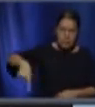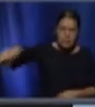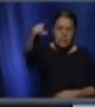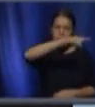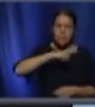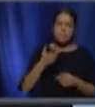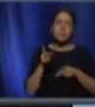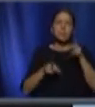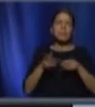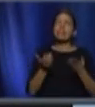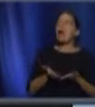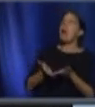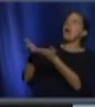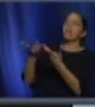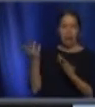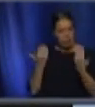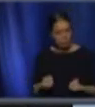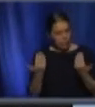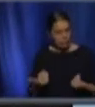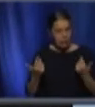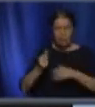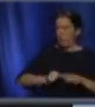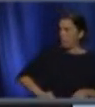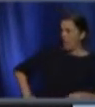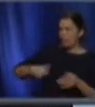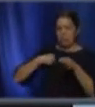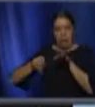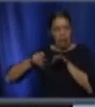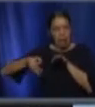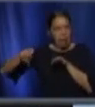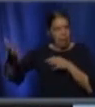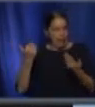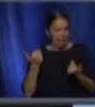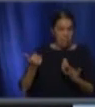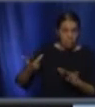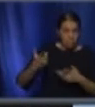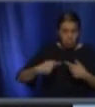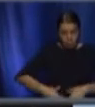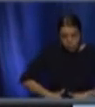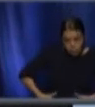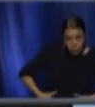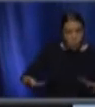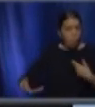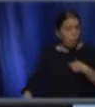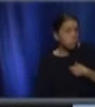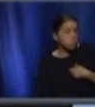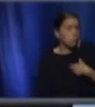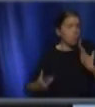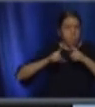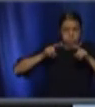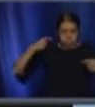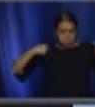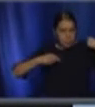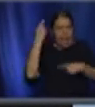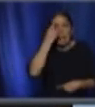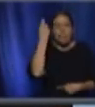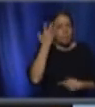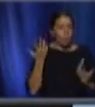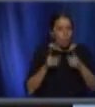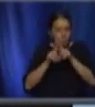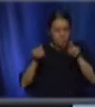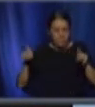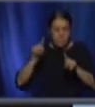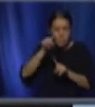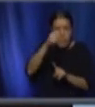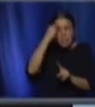en attente d'opération à un genou, qui aimeraient aller faire leur diagnostic. C'est à toutes ces personnes-là qu'il faut penser quand on parle de